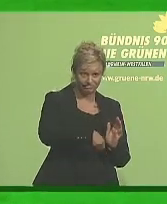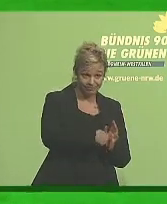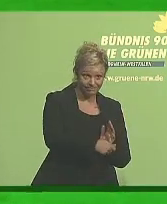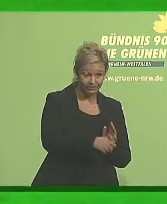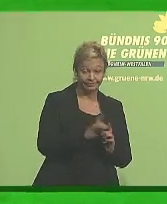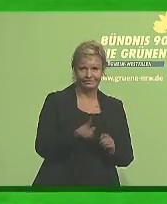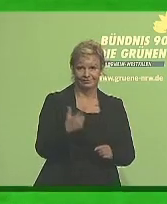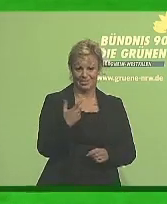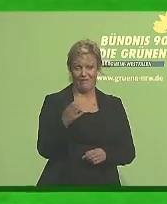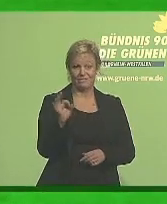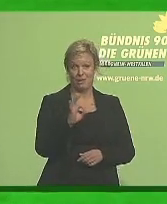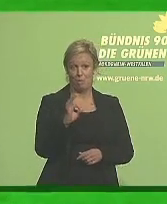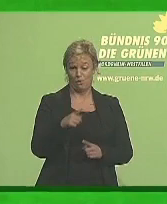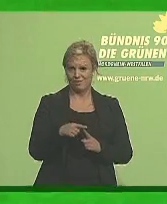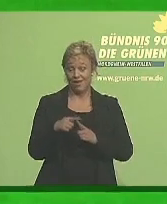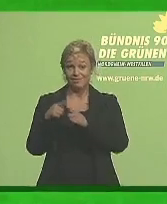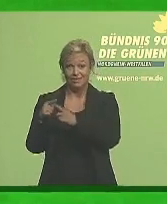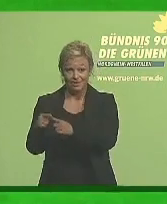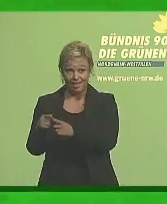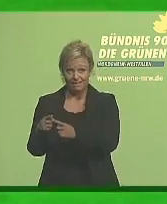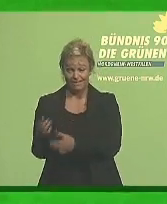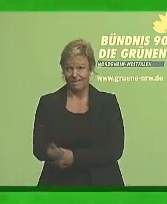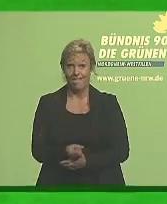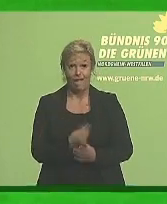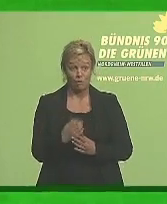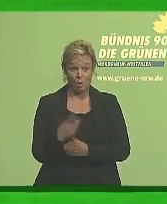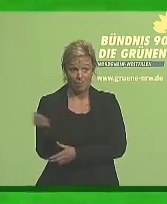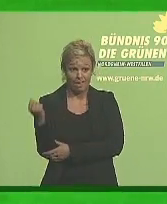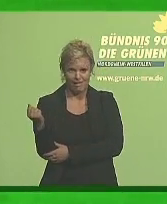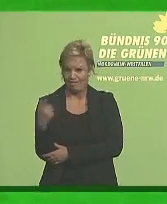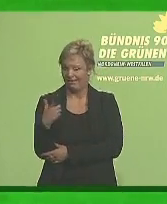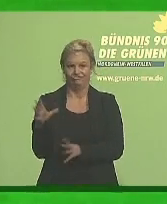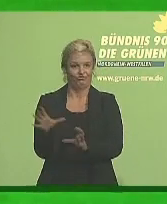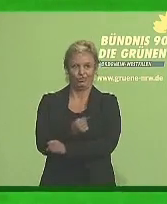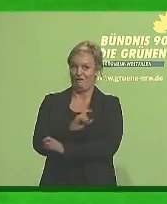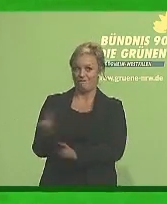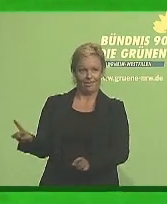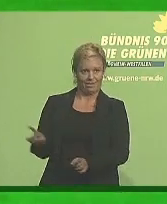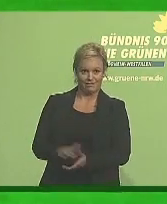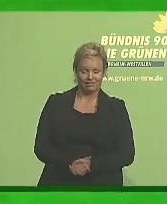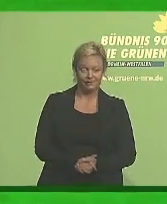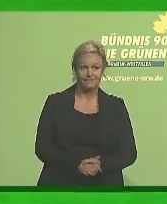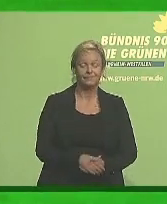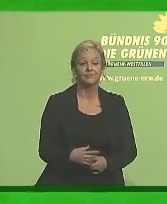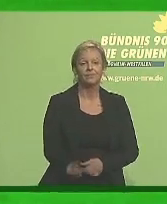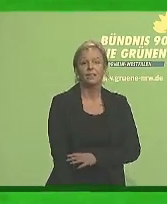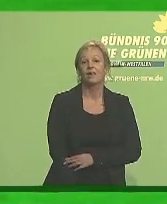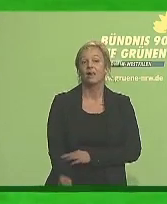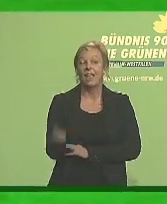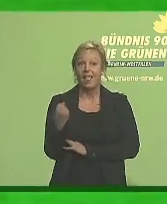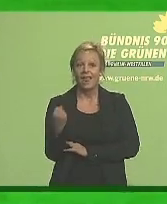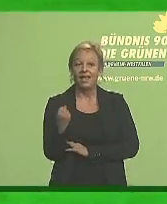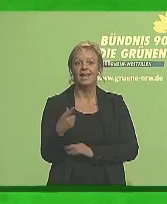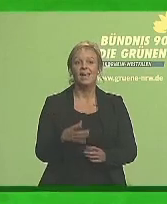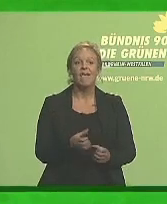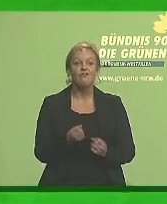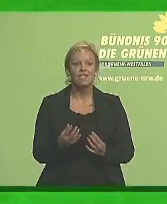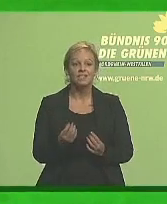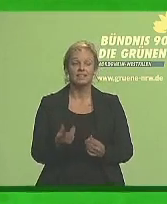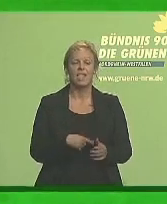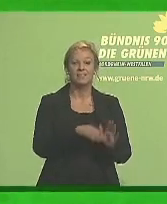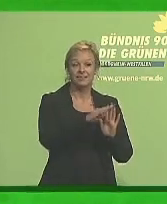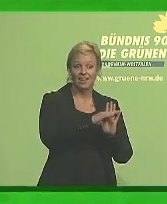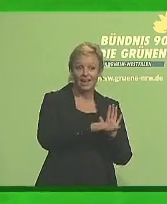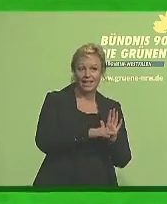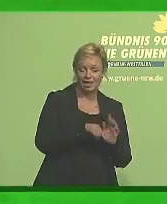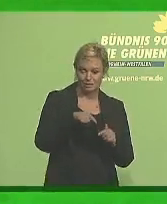dieses 20%-Ziel Erneuerbare vergessen. Wenn es mit der Energieeffizienzrichtlinie so weitergeht, wie Oliver das